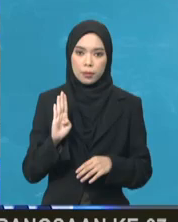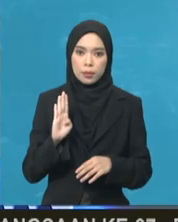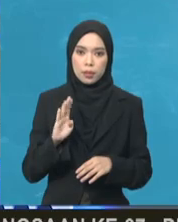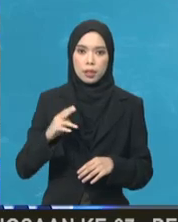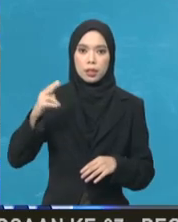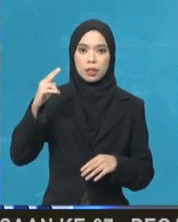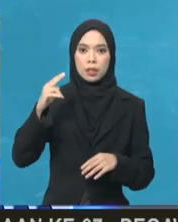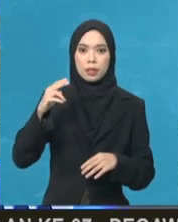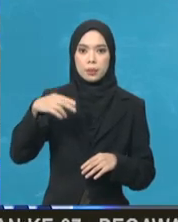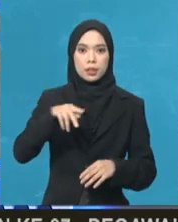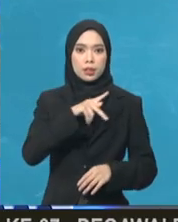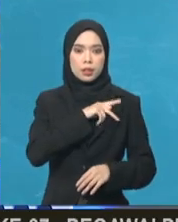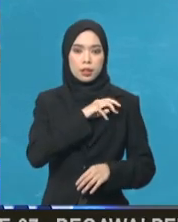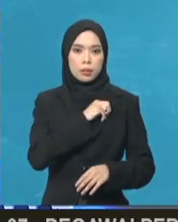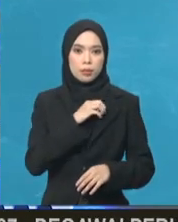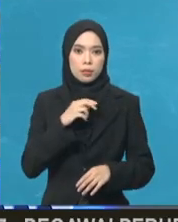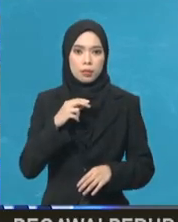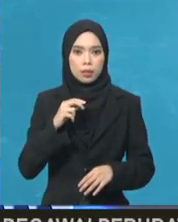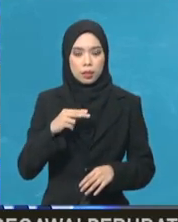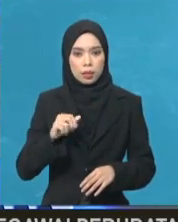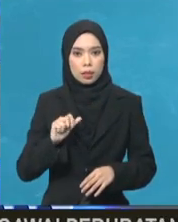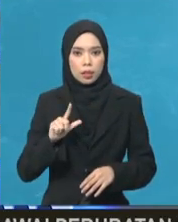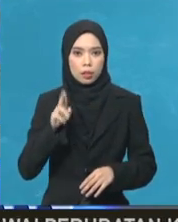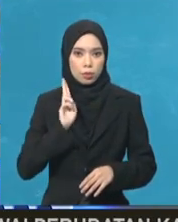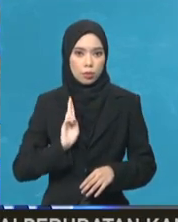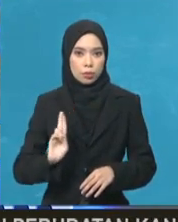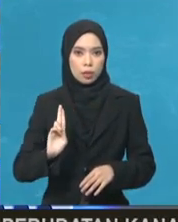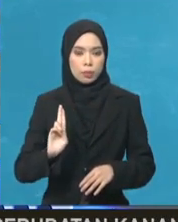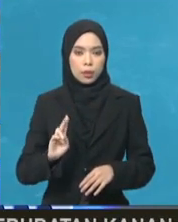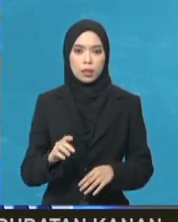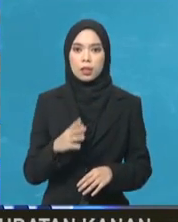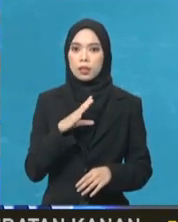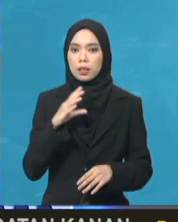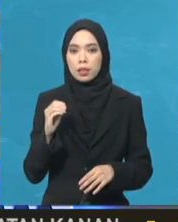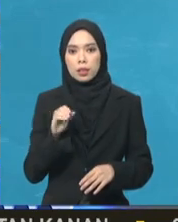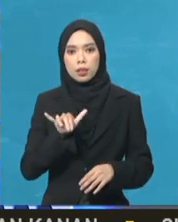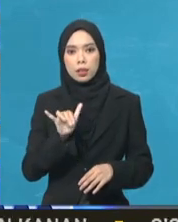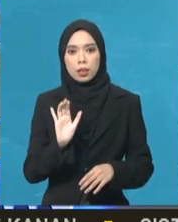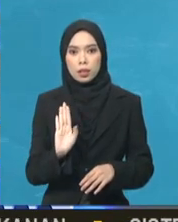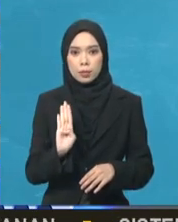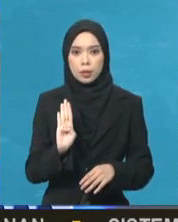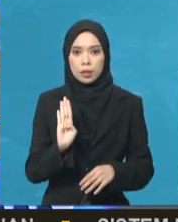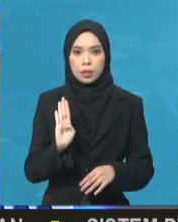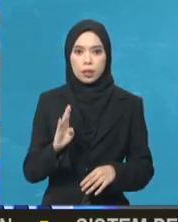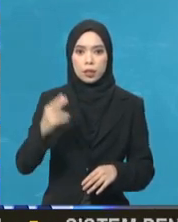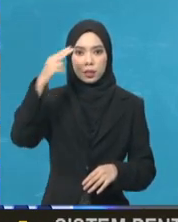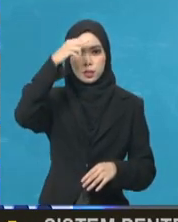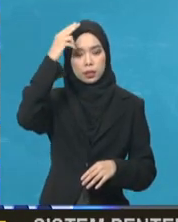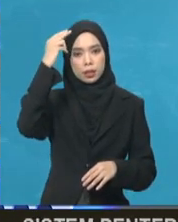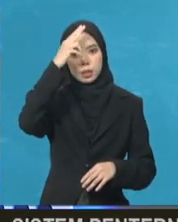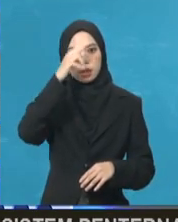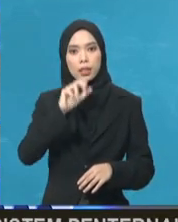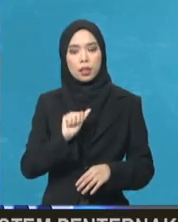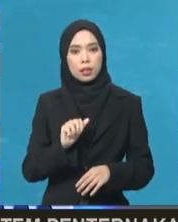dachau oven menteri hal ihwal Gamma dan yang berhormat meja Jenderal besar ah Dato Paduka Sri